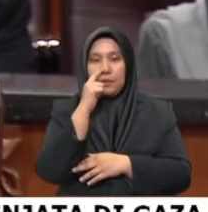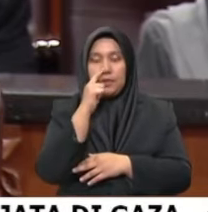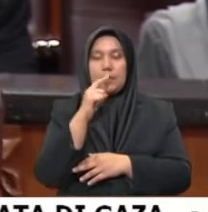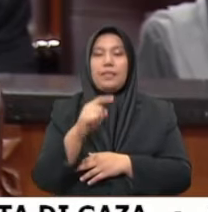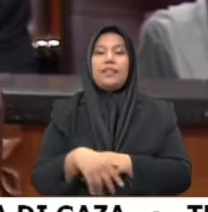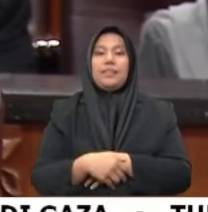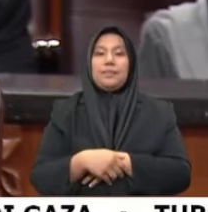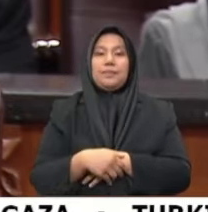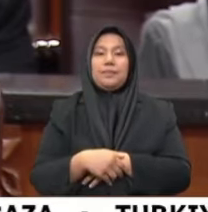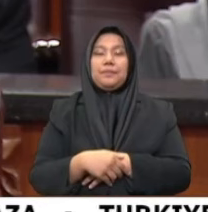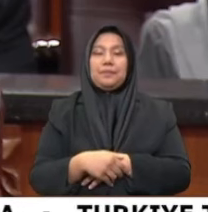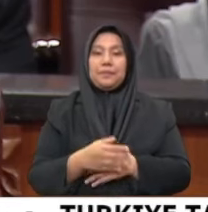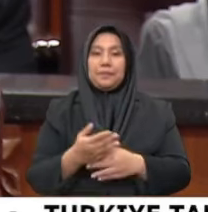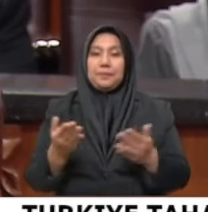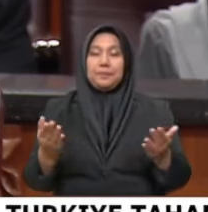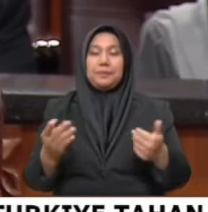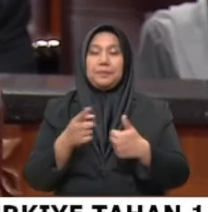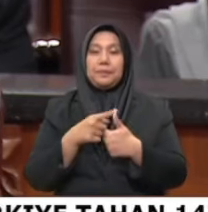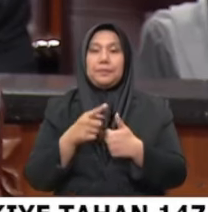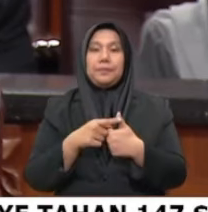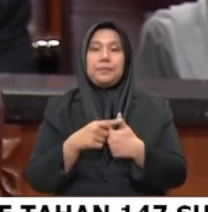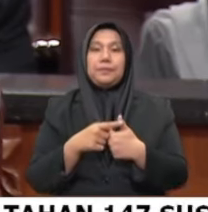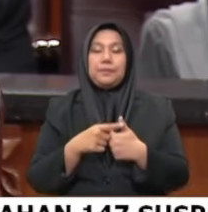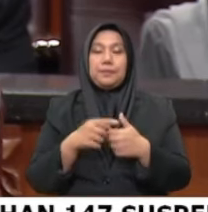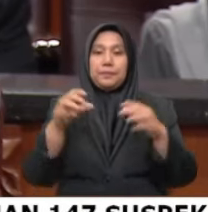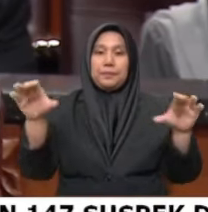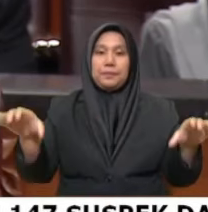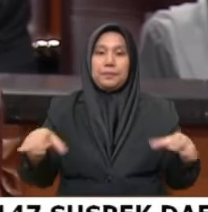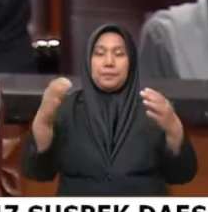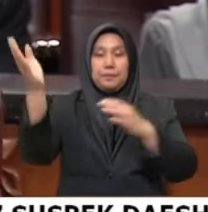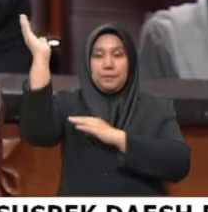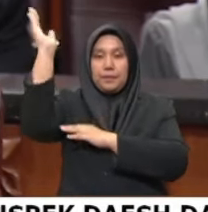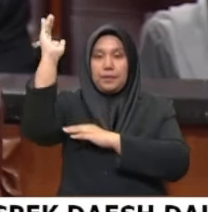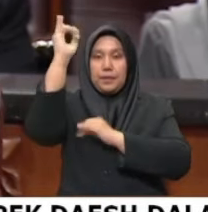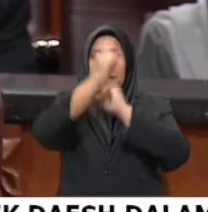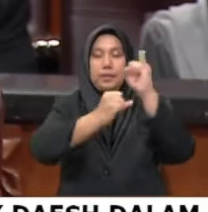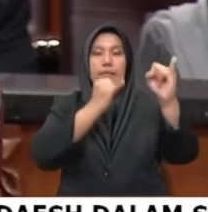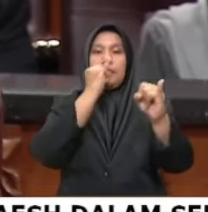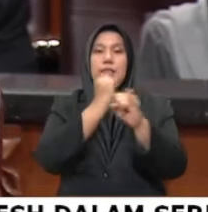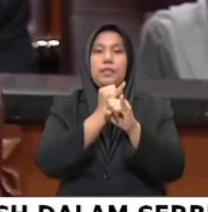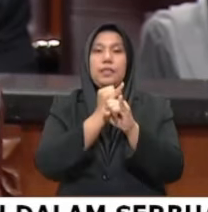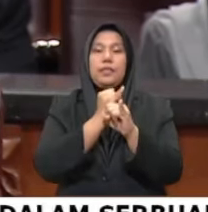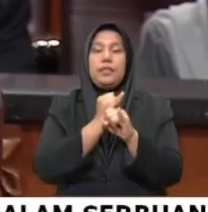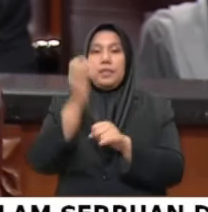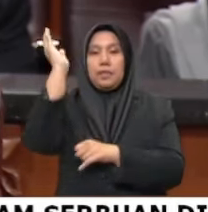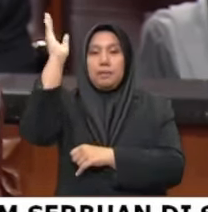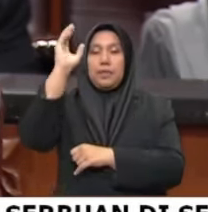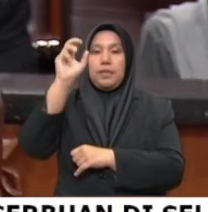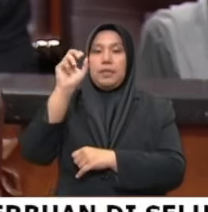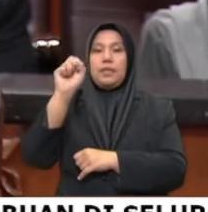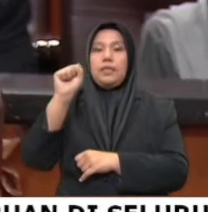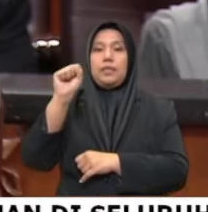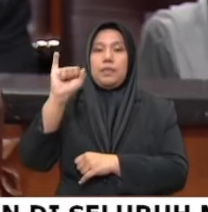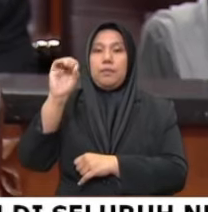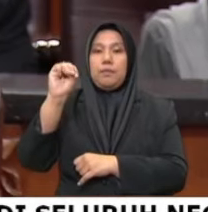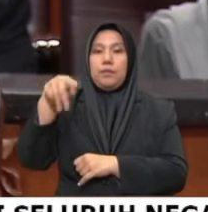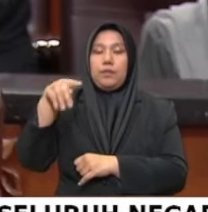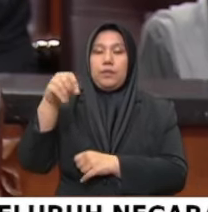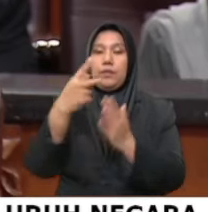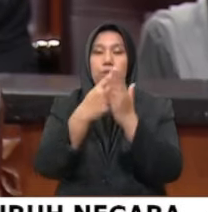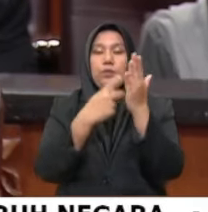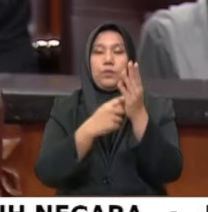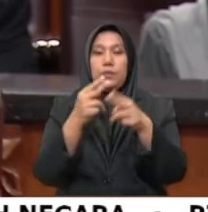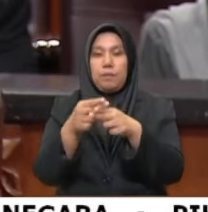Senator. Perkara pertama adalah kita mengadakan persidangan antarabangsa, seminar, simposium, kursus pendek,